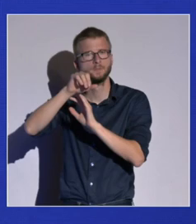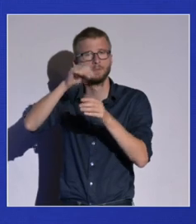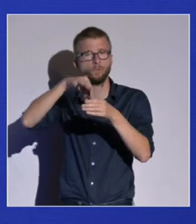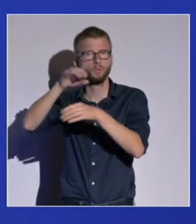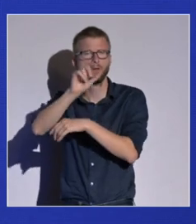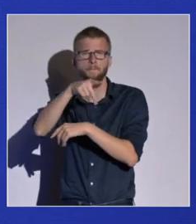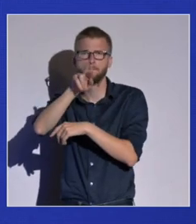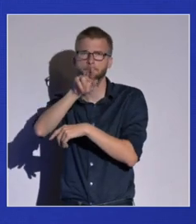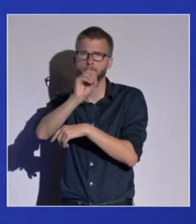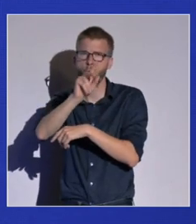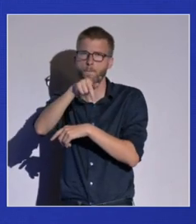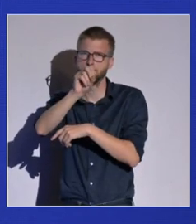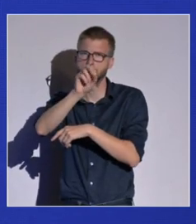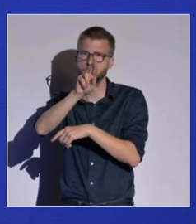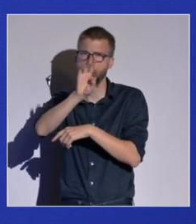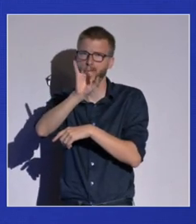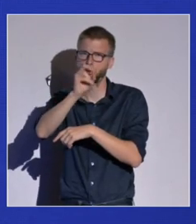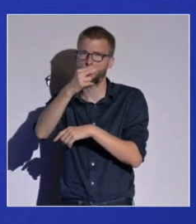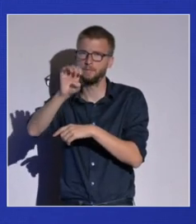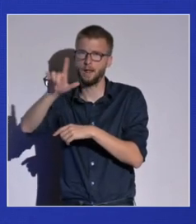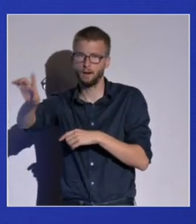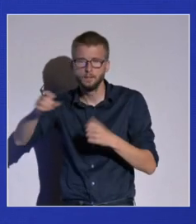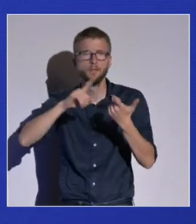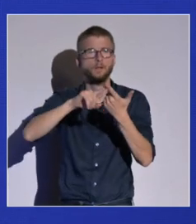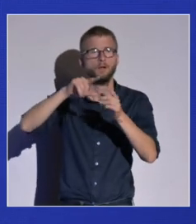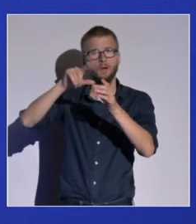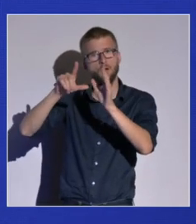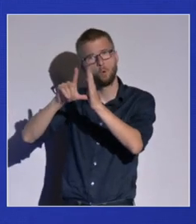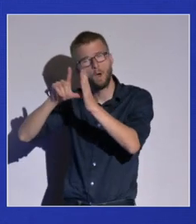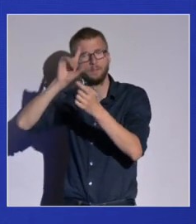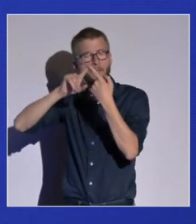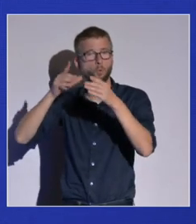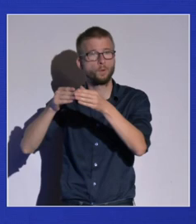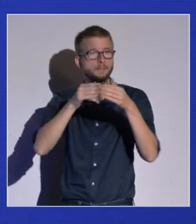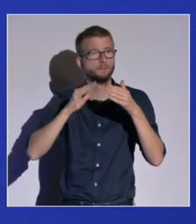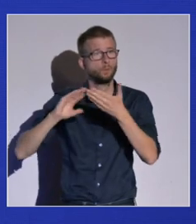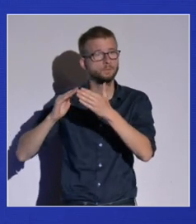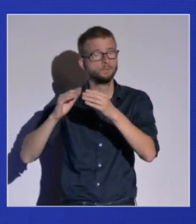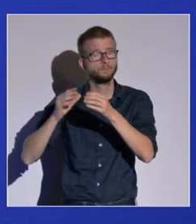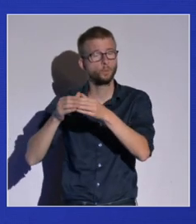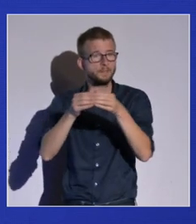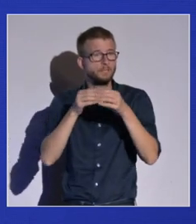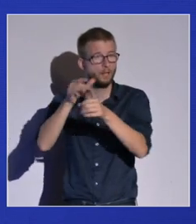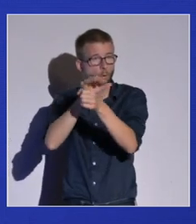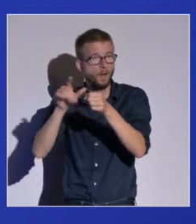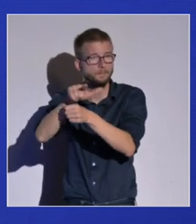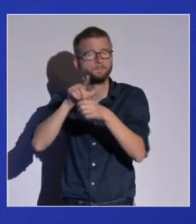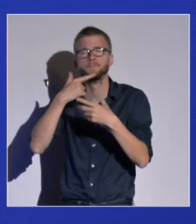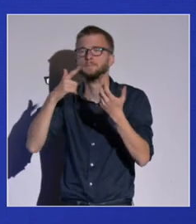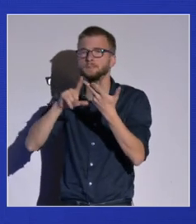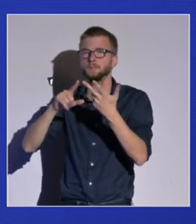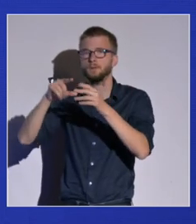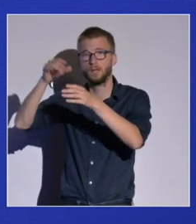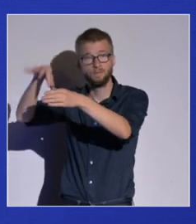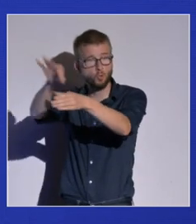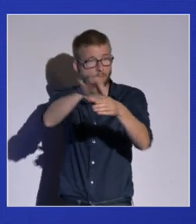les lois des collectivités locales, le référendum, quand on a dit qu'on allait se saisir de ces questions, et que le président de la